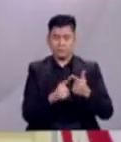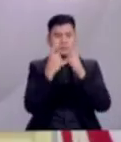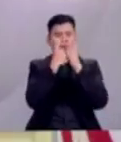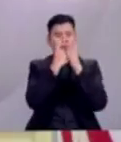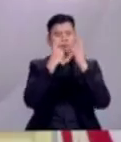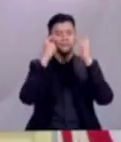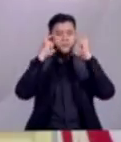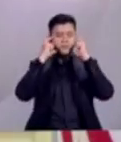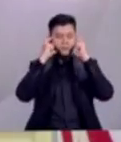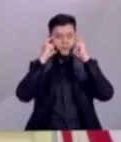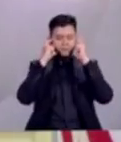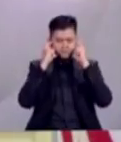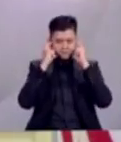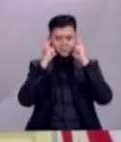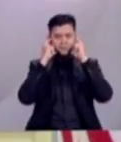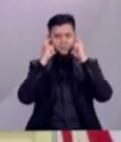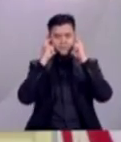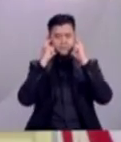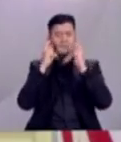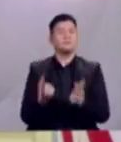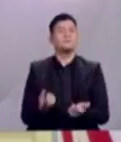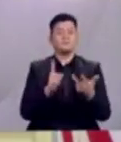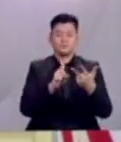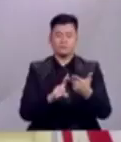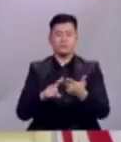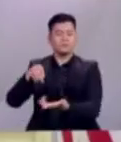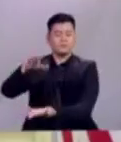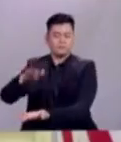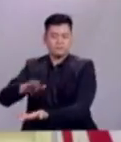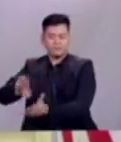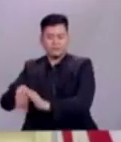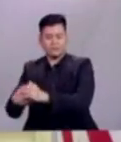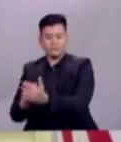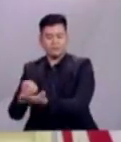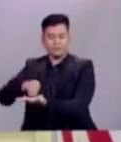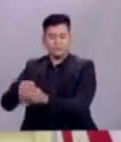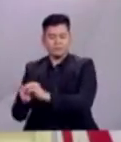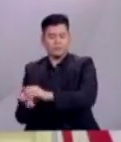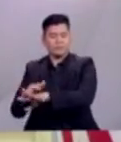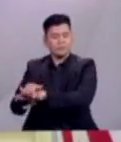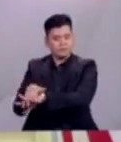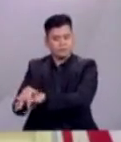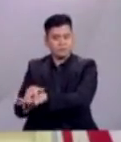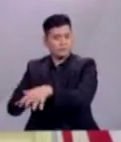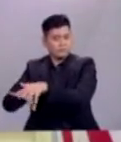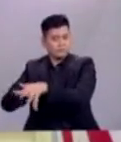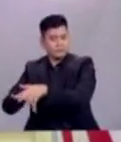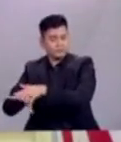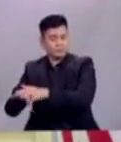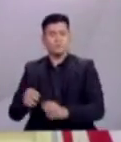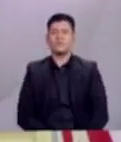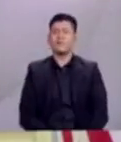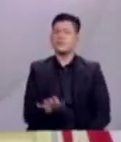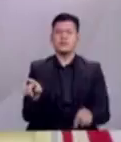pakai topeng muka, cuci tangan dengan sanitizer, dan di dalam panggung pun